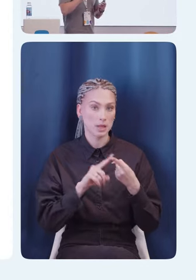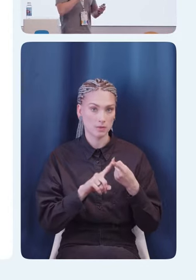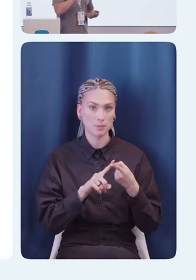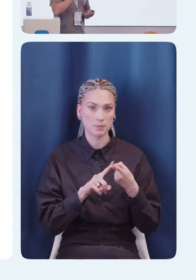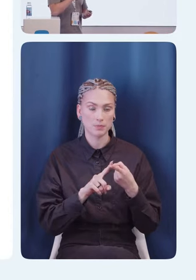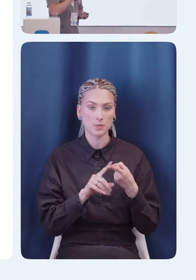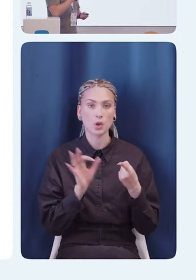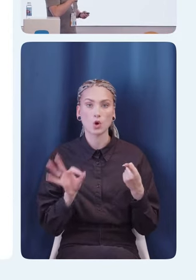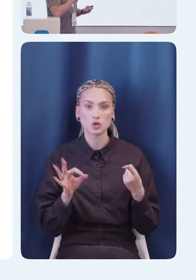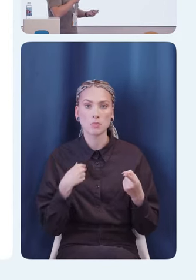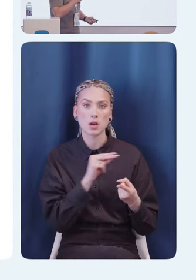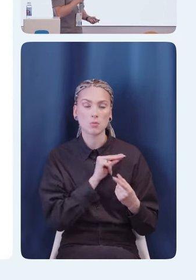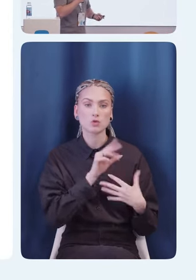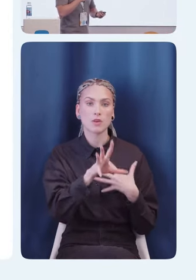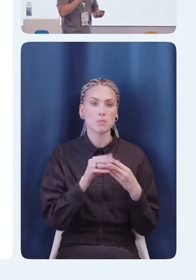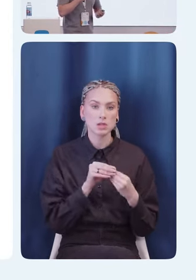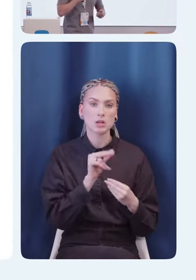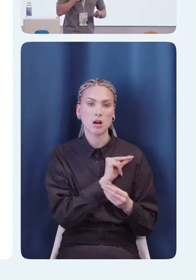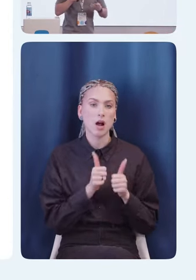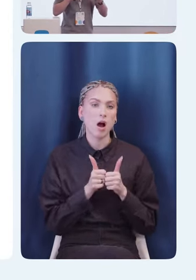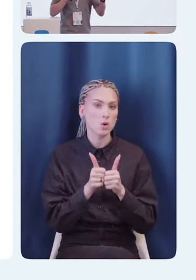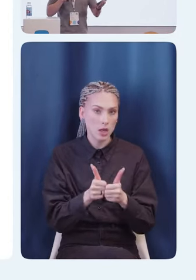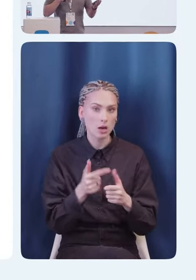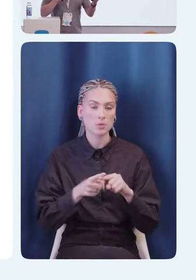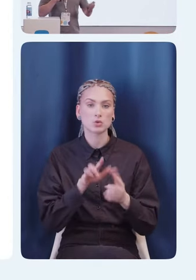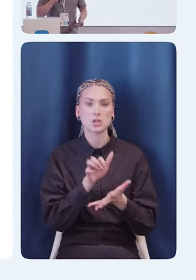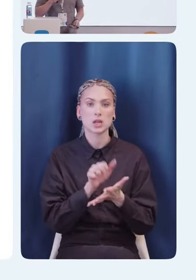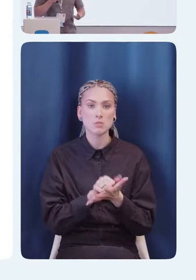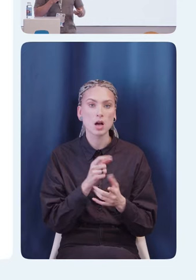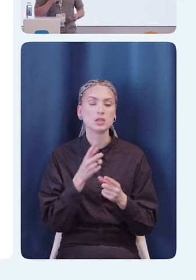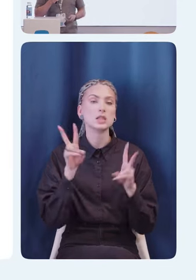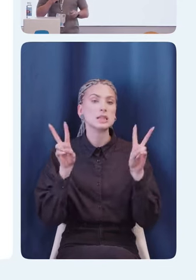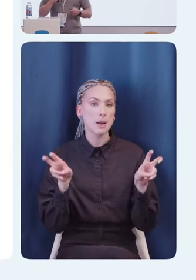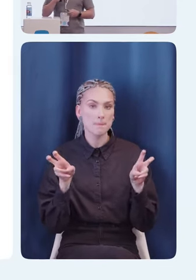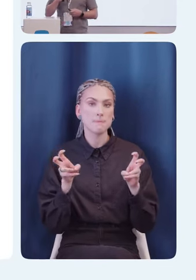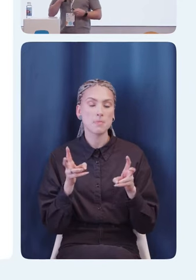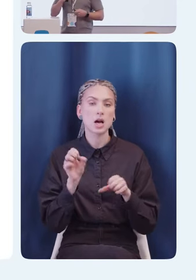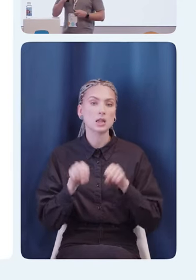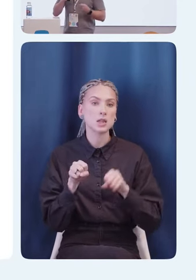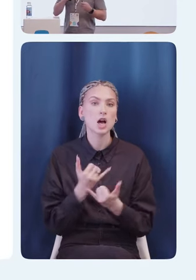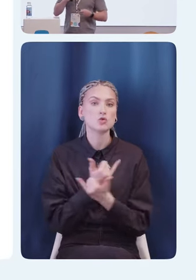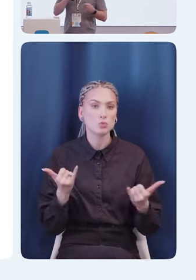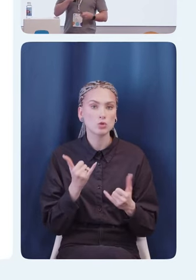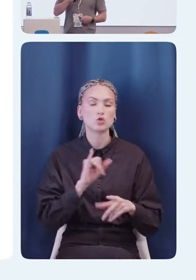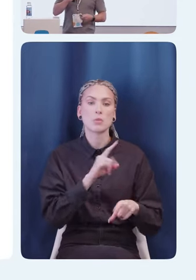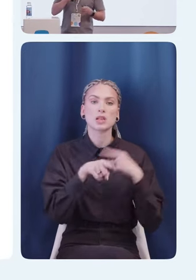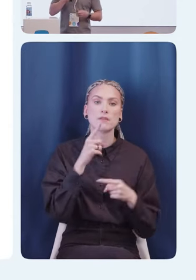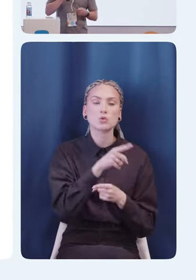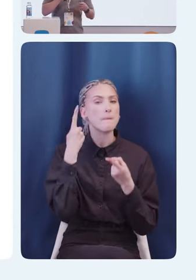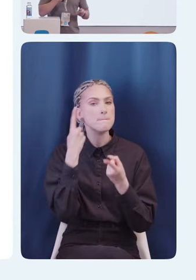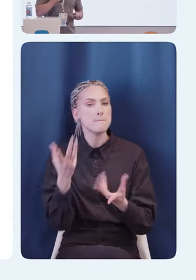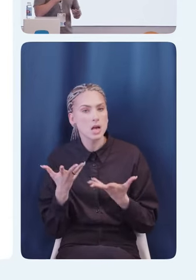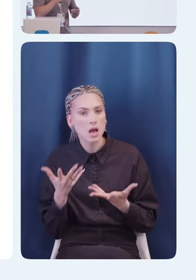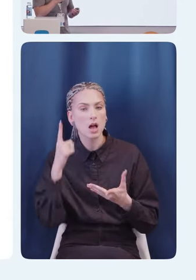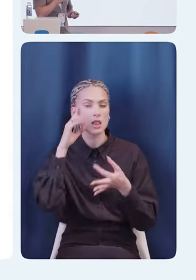мы работали вместе с нашими коллегами, которые занимаются у нас доступностью, для того, чтобы они говорили, насколько им понятно,